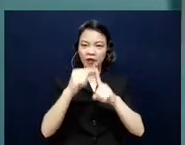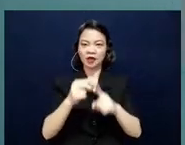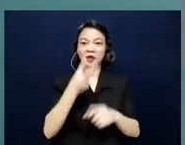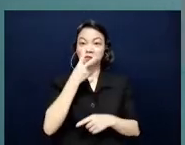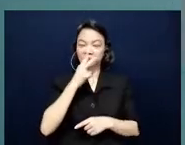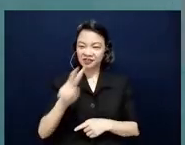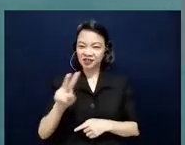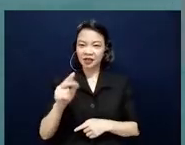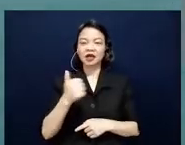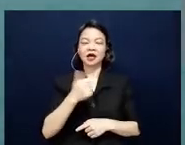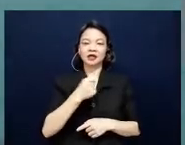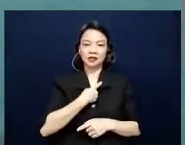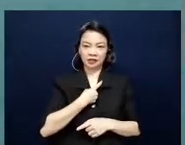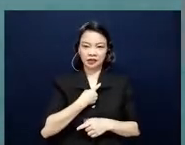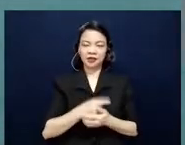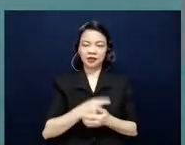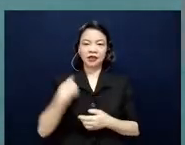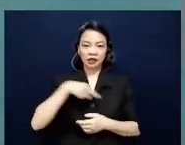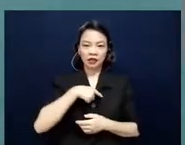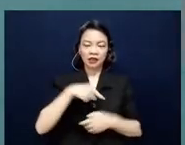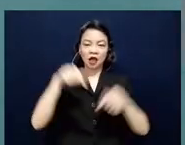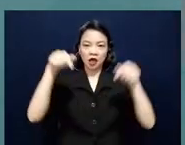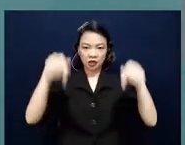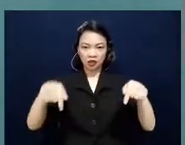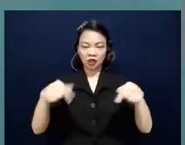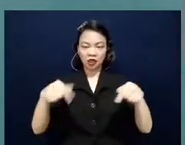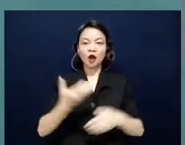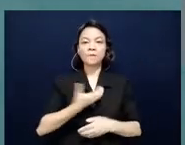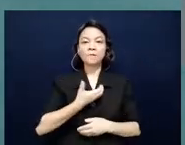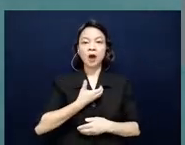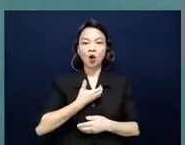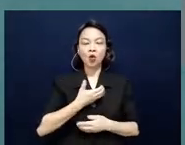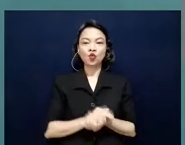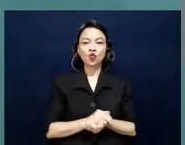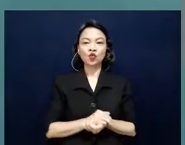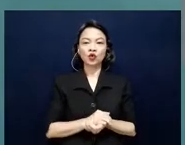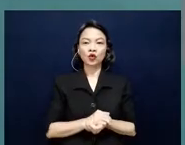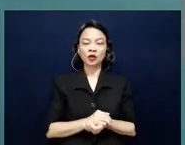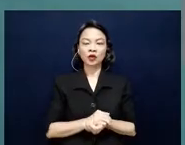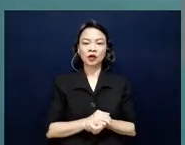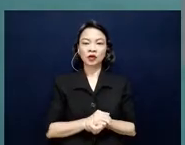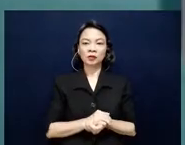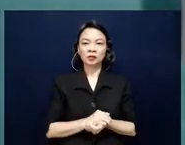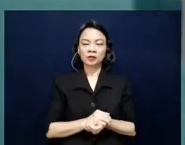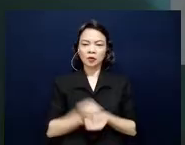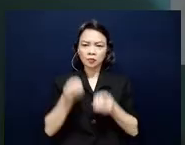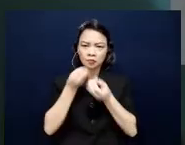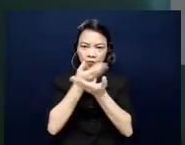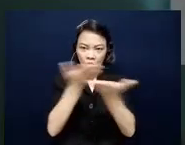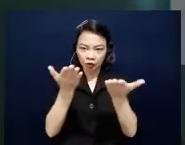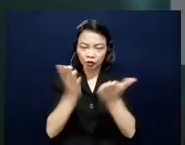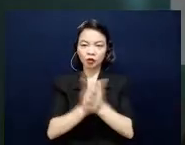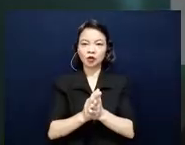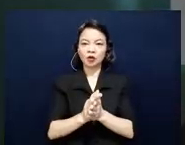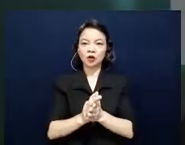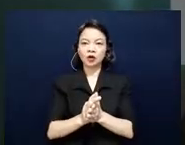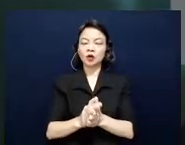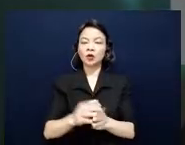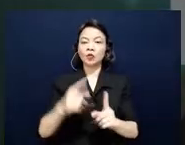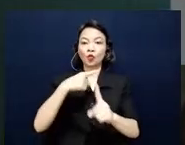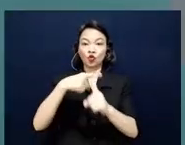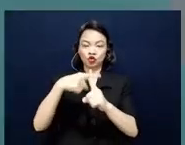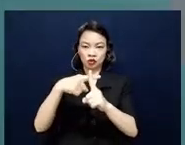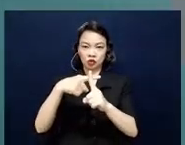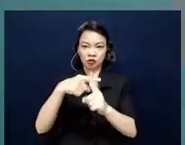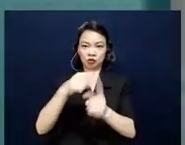ini mau, apa sih, kita mau beri dampak negatif dari rokok. Ternyata di dalam